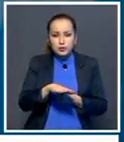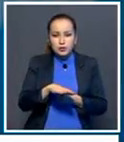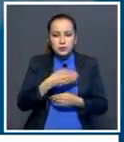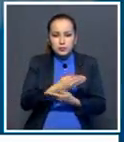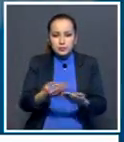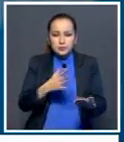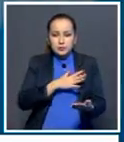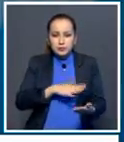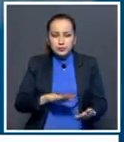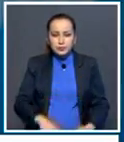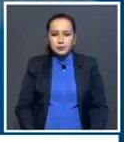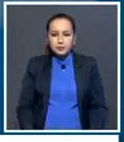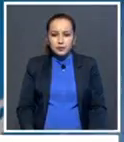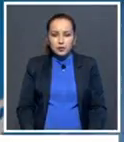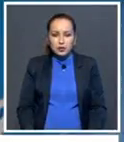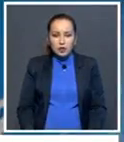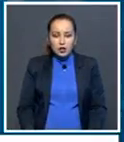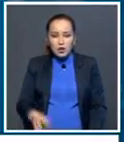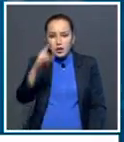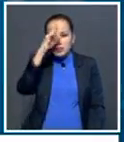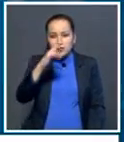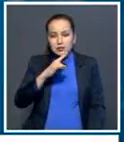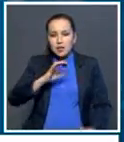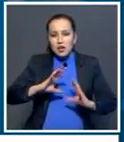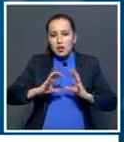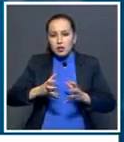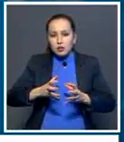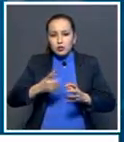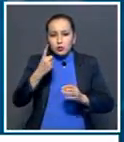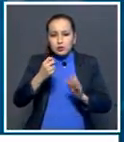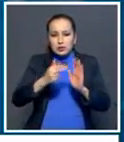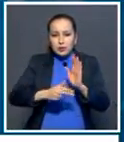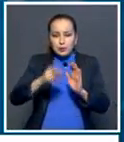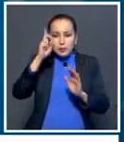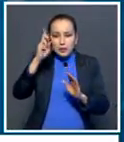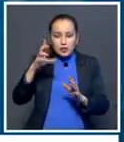берілмейді бізге. Білдіңіз бе? Қазақстан әлемдік деңгейде 180 мемлекеттің ішінде